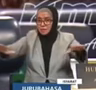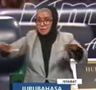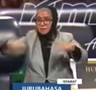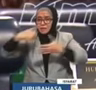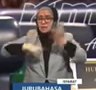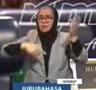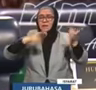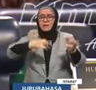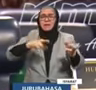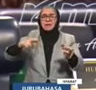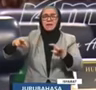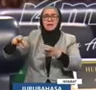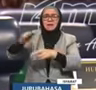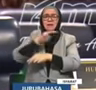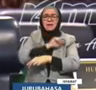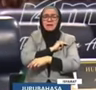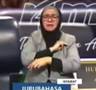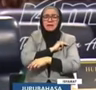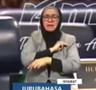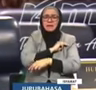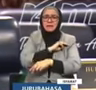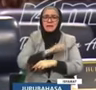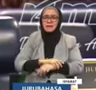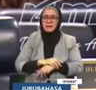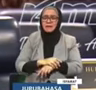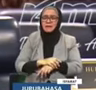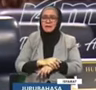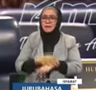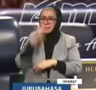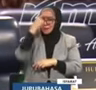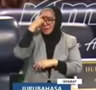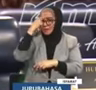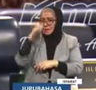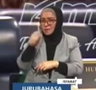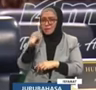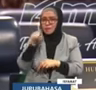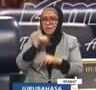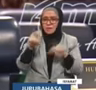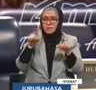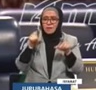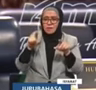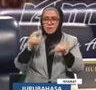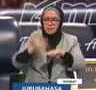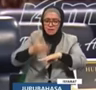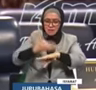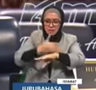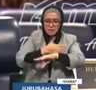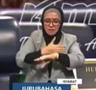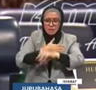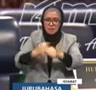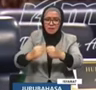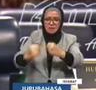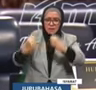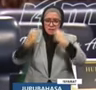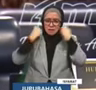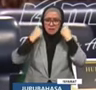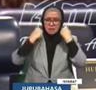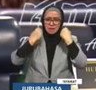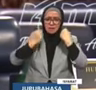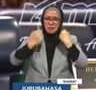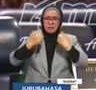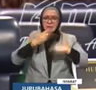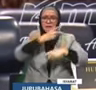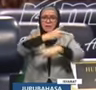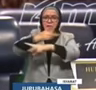perancangan menteri kanan pertahanan kita untuk memperketatkan lagi kawalan sempadan